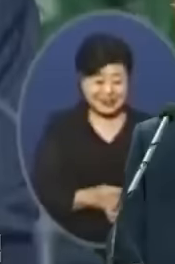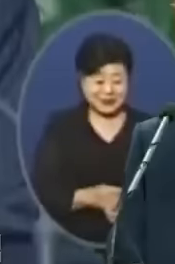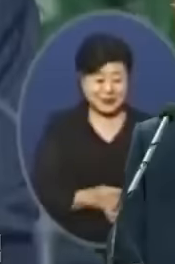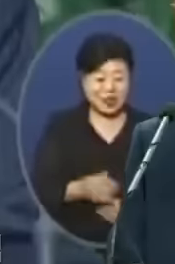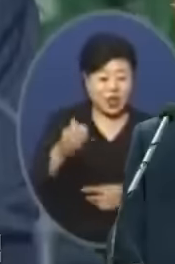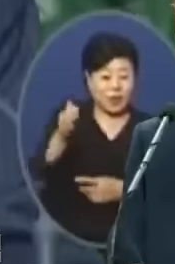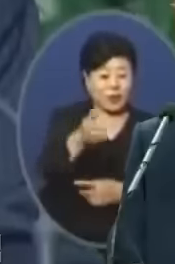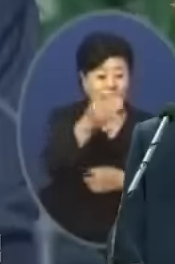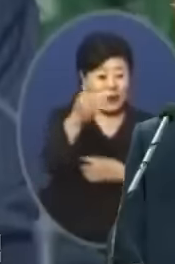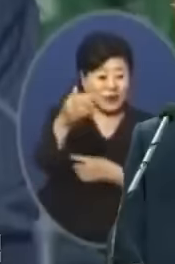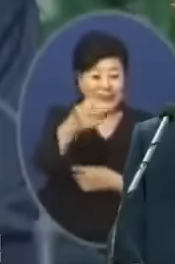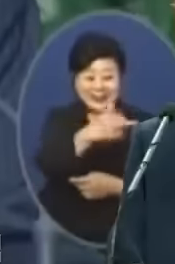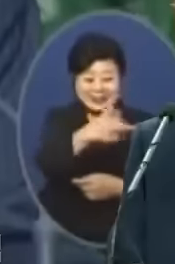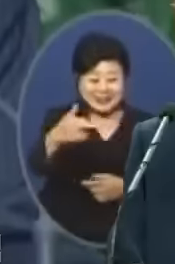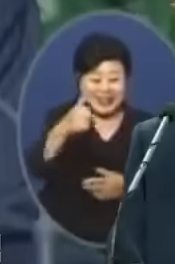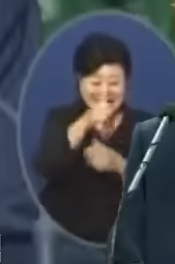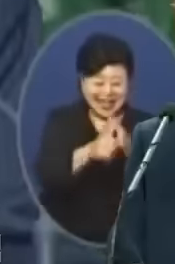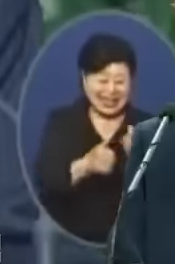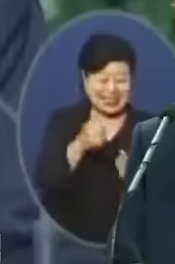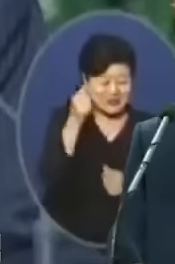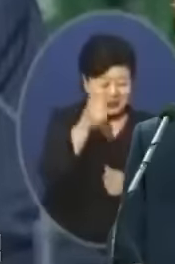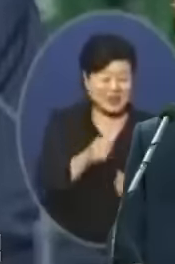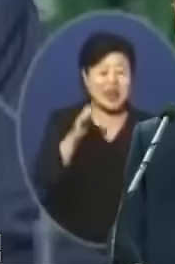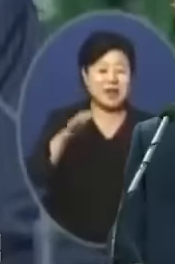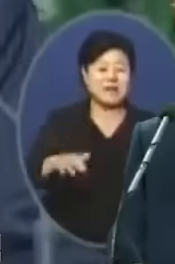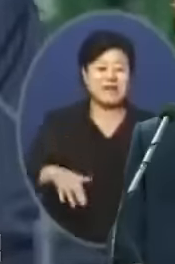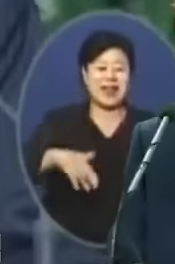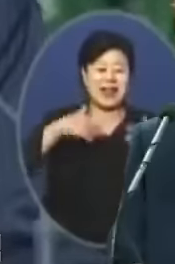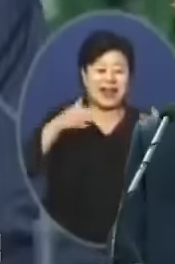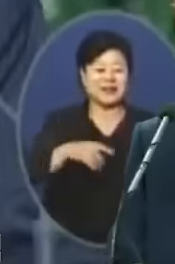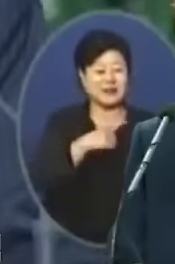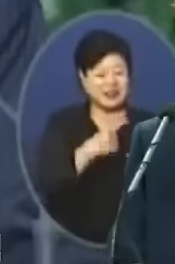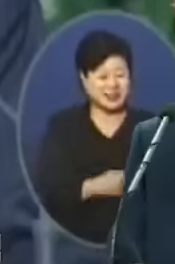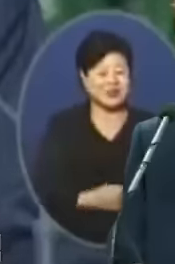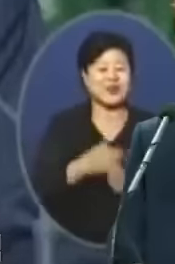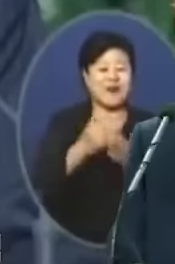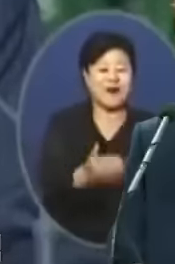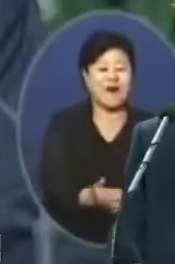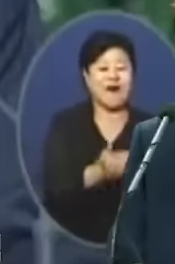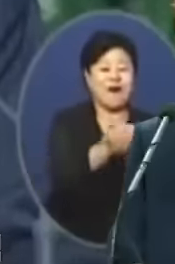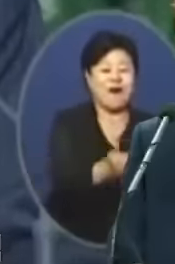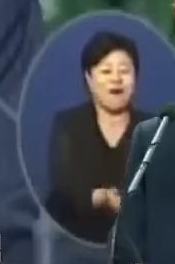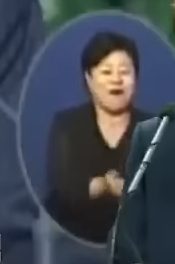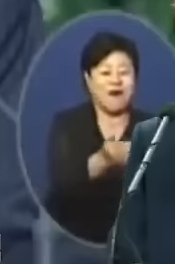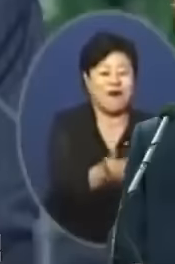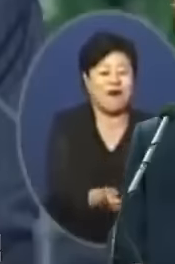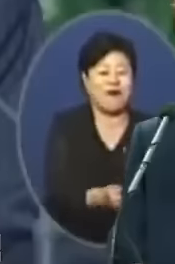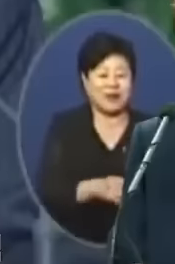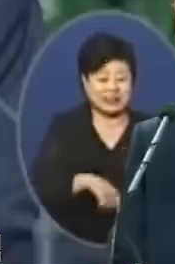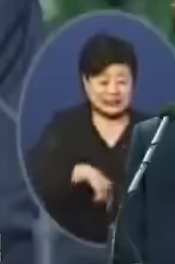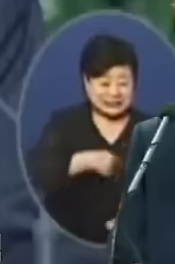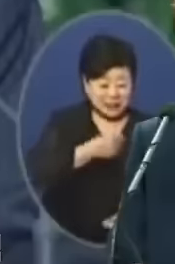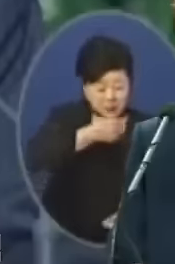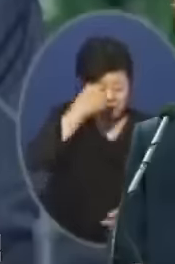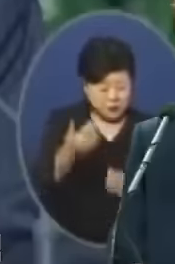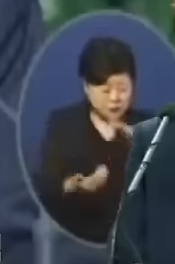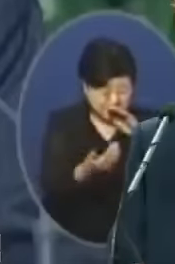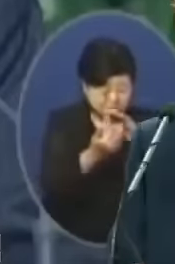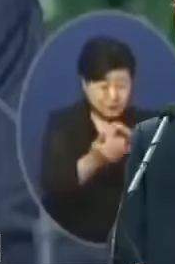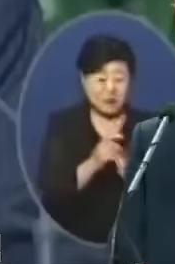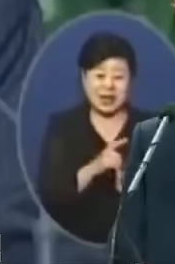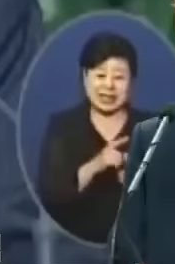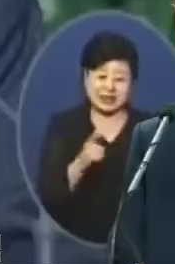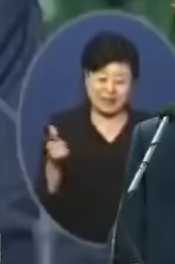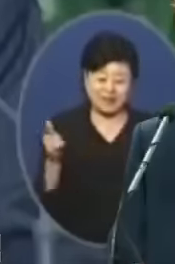꿈이 돛과 같아서 하나님의 성령 바람에 불려서 가는 것입니다. 꿈이 있는 사람은 자기가 꿈을 이룬다고 생각하는데